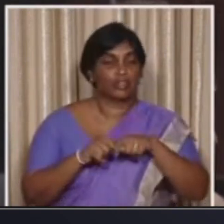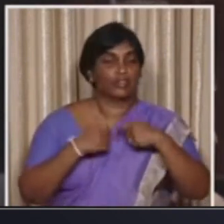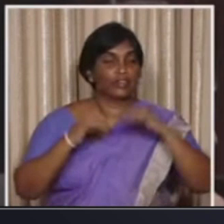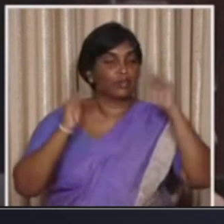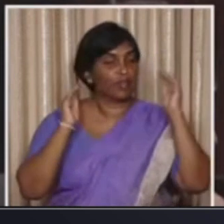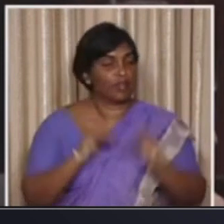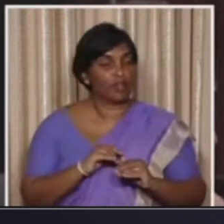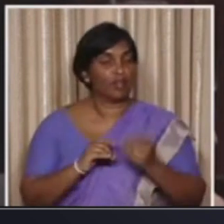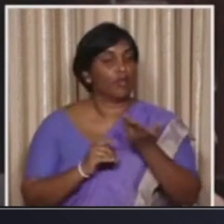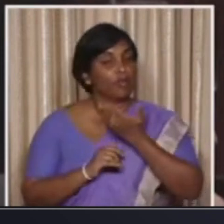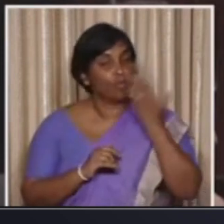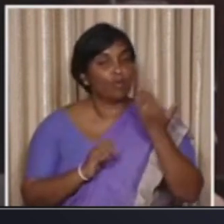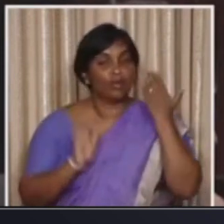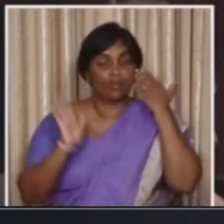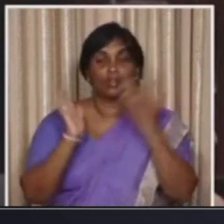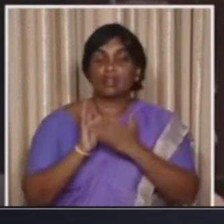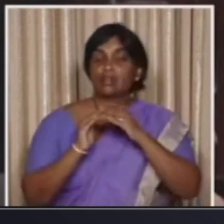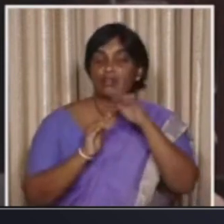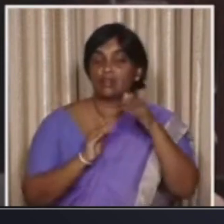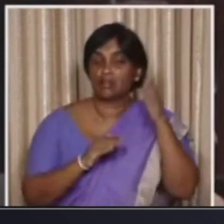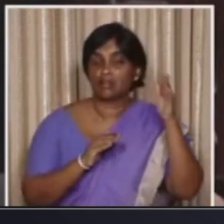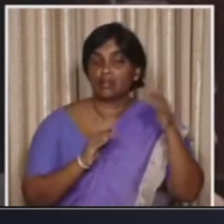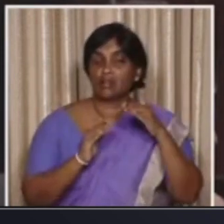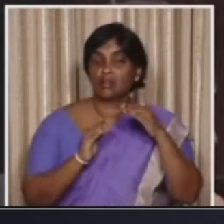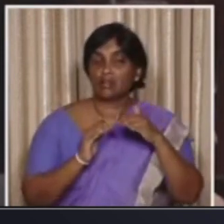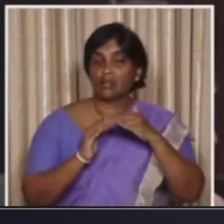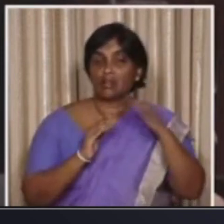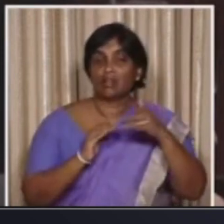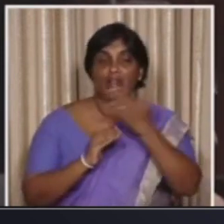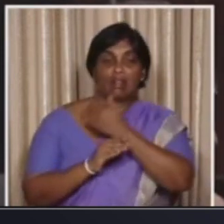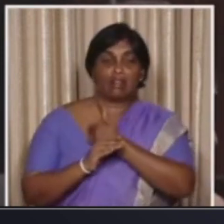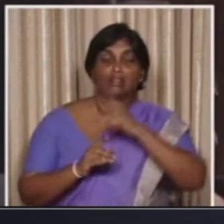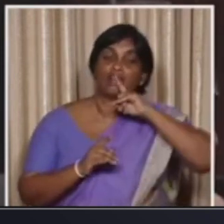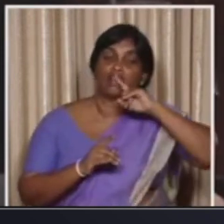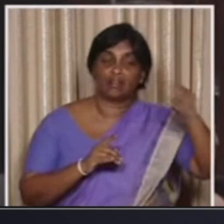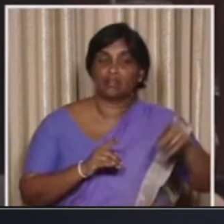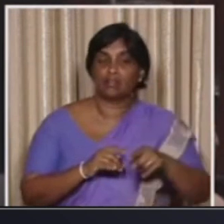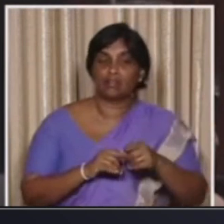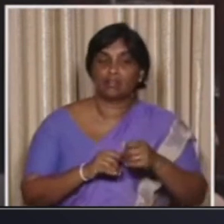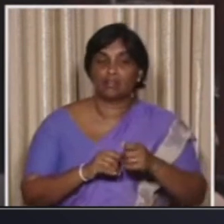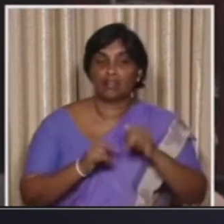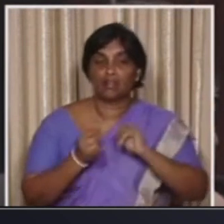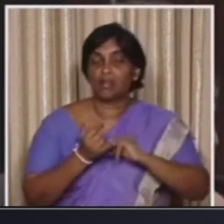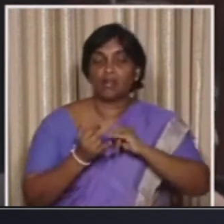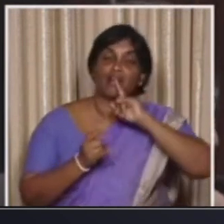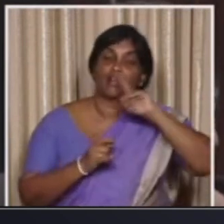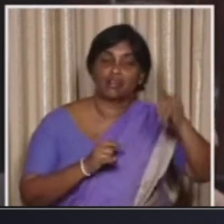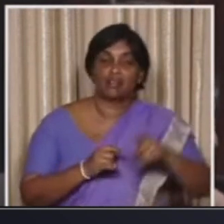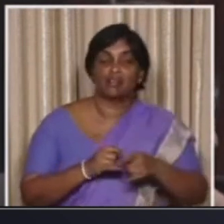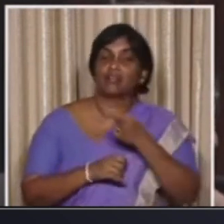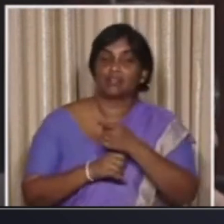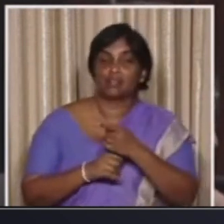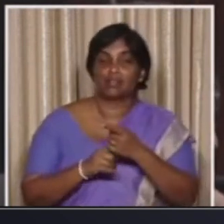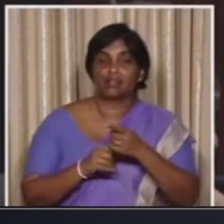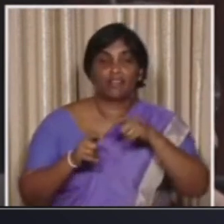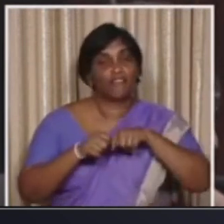අඩුයි. පුළුවන් නම් ඕක ගිහිලා ගමේ ඇසලින් නැන්දගෙන් අහන්න කියන්න බලන්න. සෝමේ මාමට කියන්න කියන්න බලන්න.